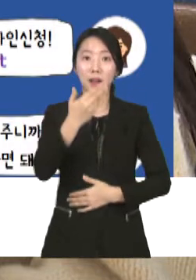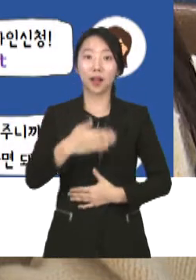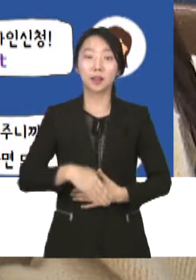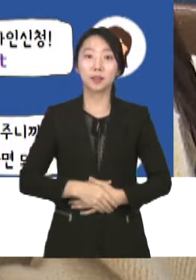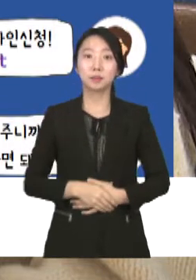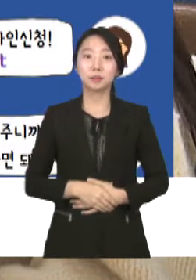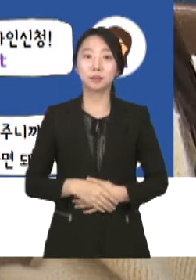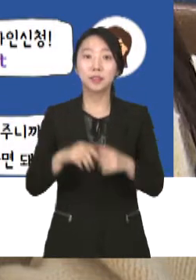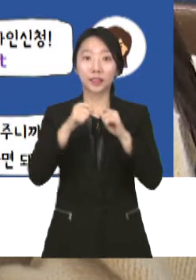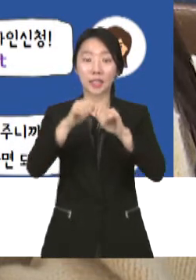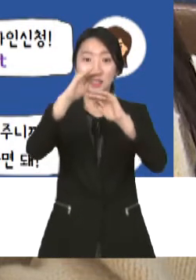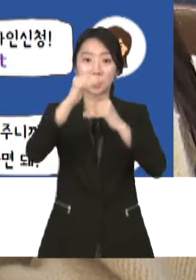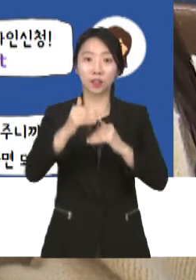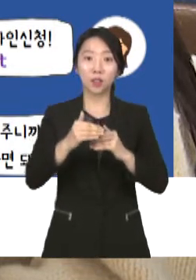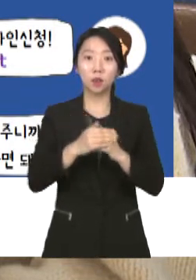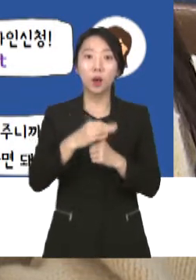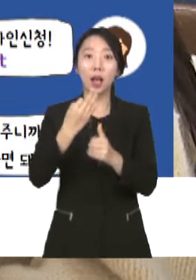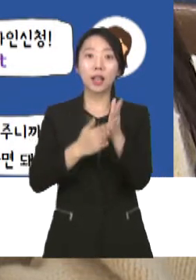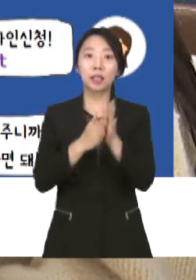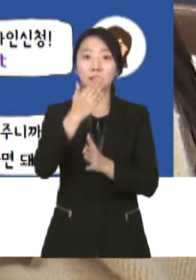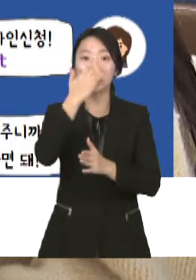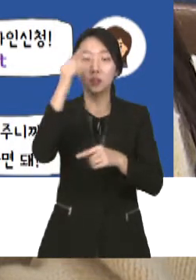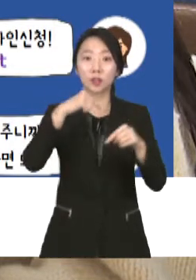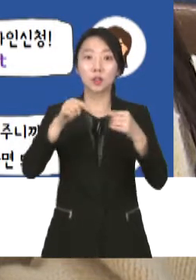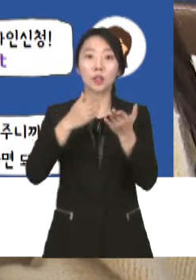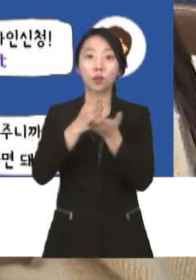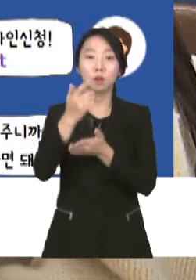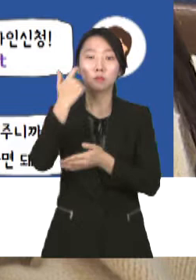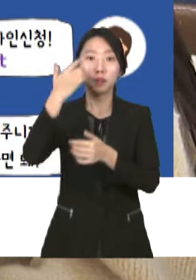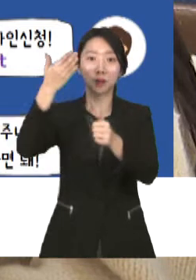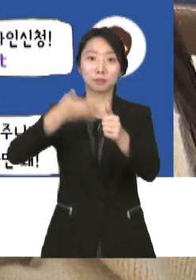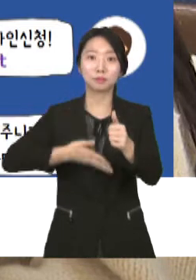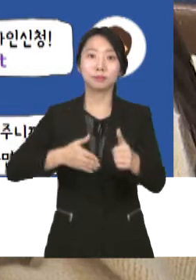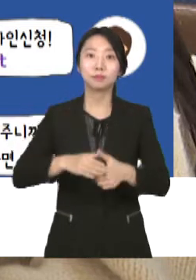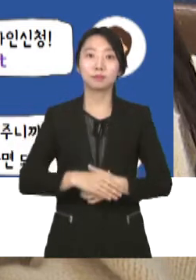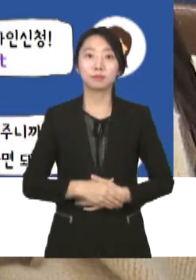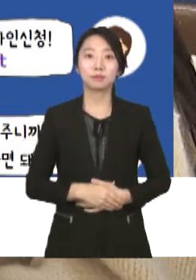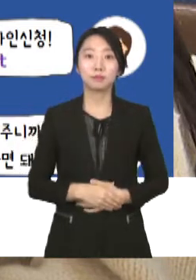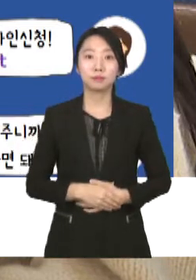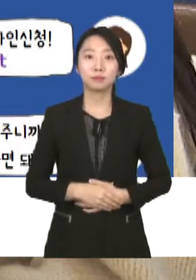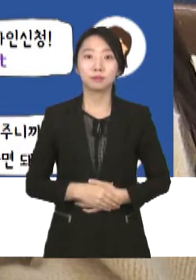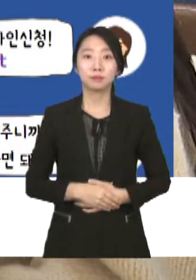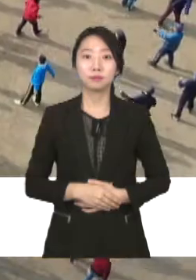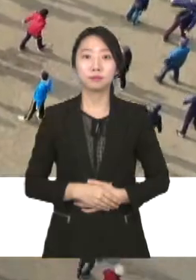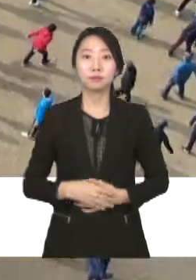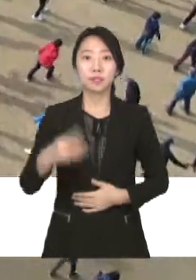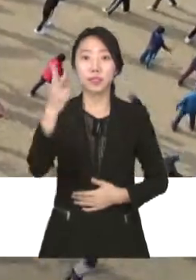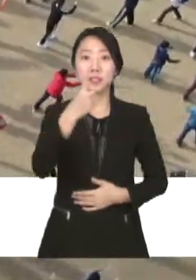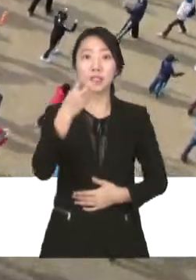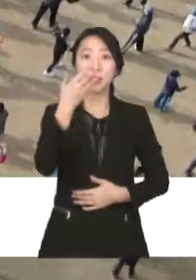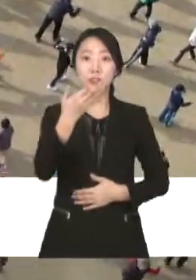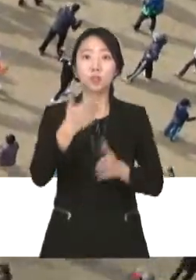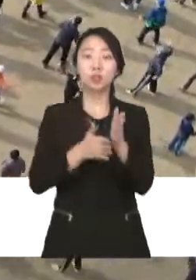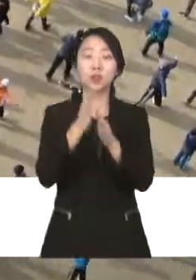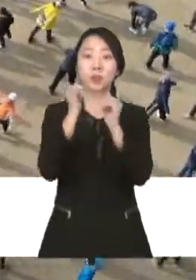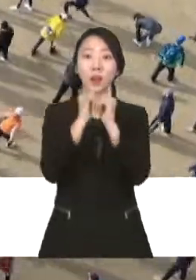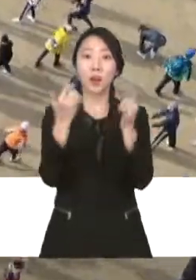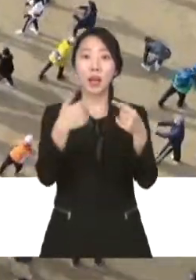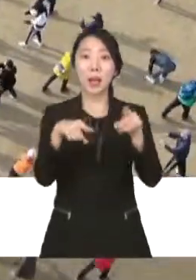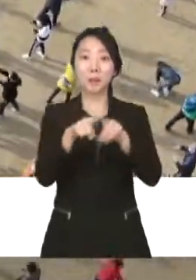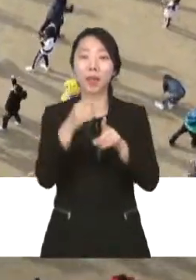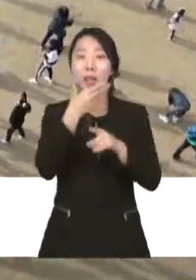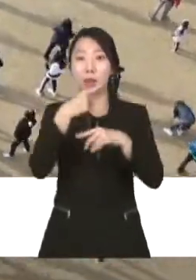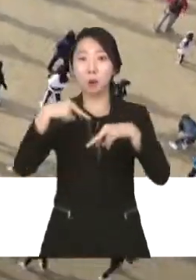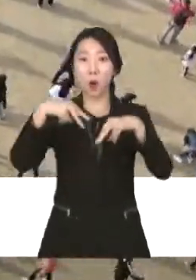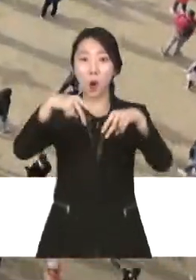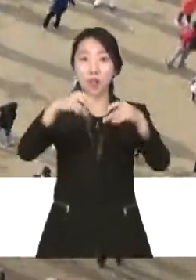신청하실 수 있습니다 기타 궁금하신 사항은 안양시 청년 정책관은 로 문의바랍니다 2019 시민과